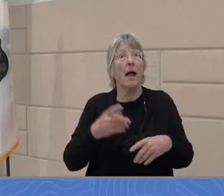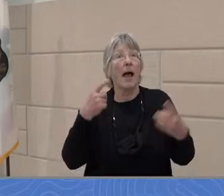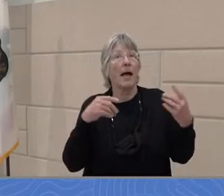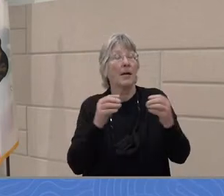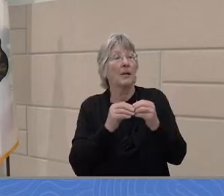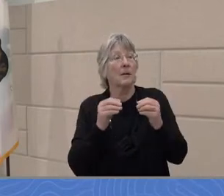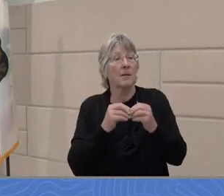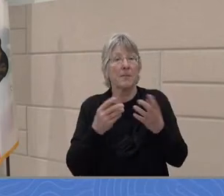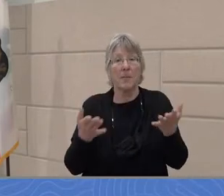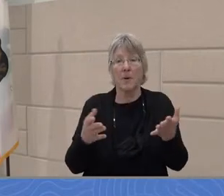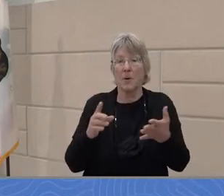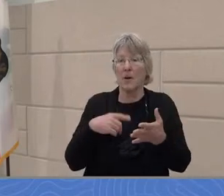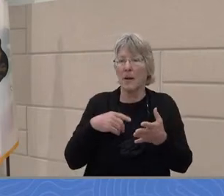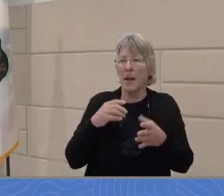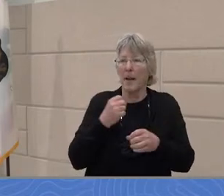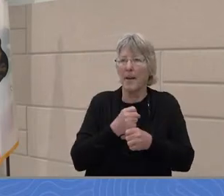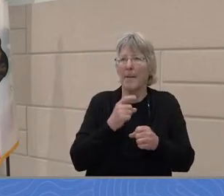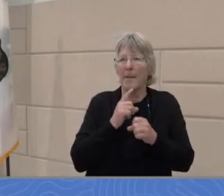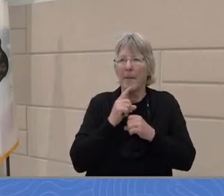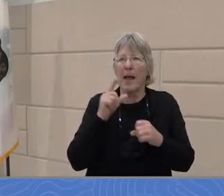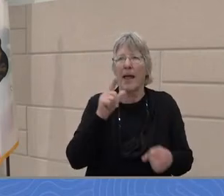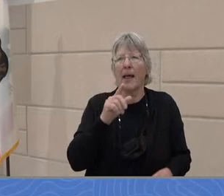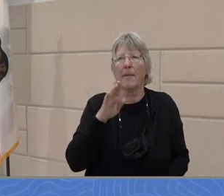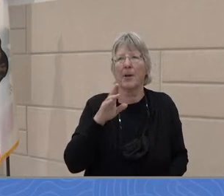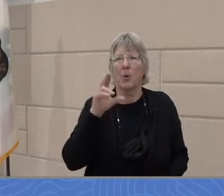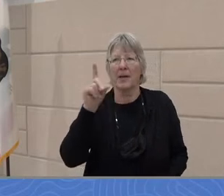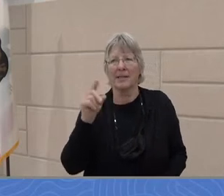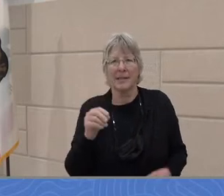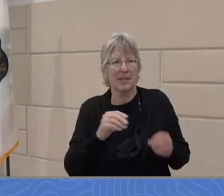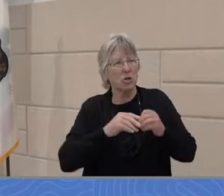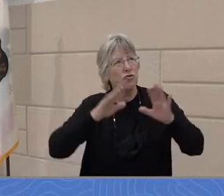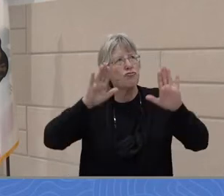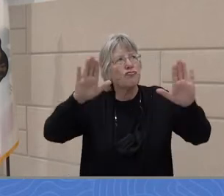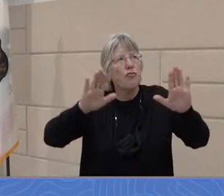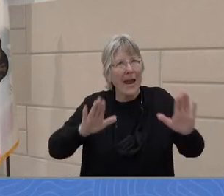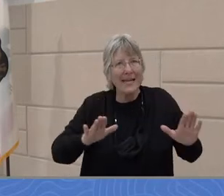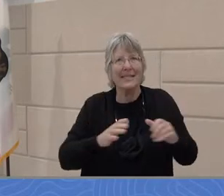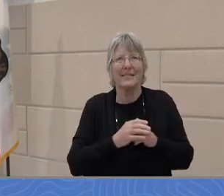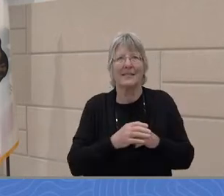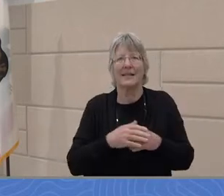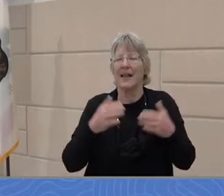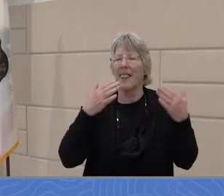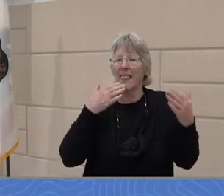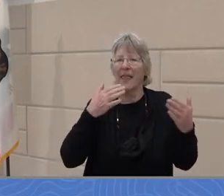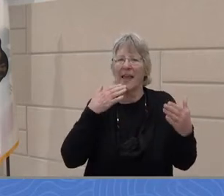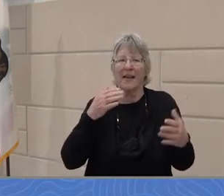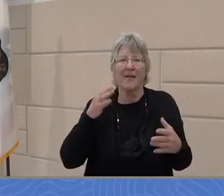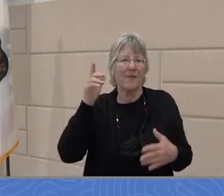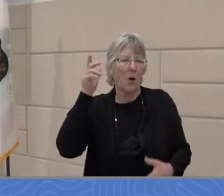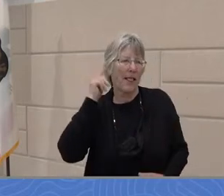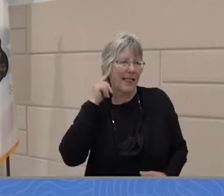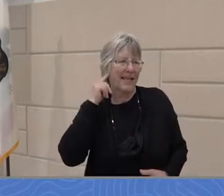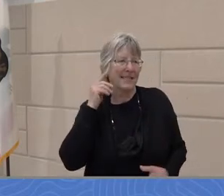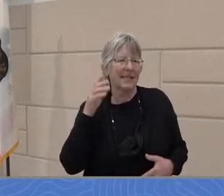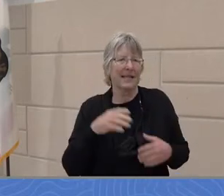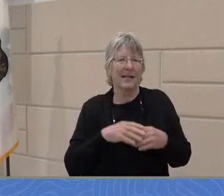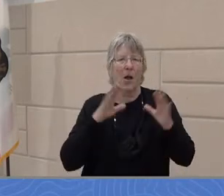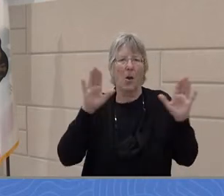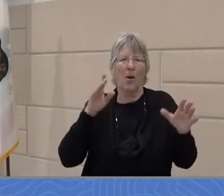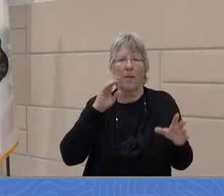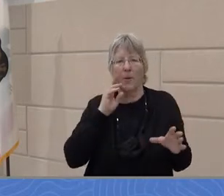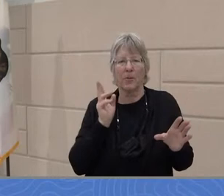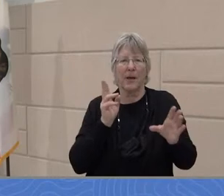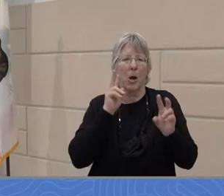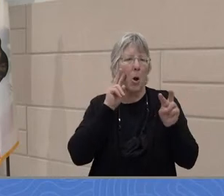ครับบานเอากระทรวงคณะกรรมการเป็นเบอร์ตะลือจำนวนนี้เป็นคำสมออกคนสมอหล